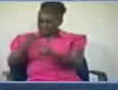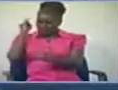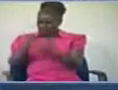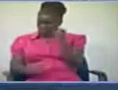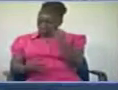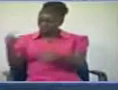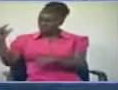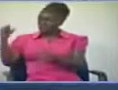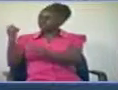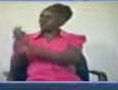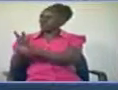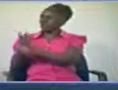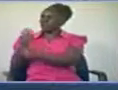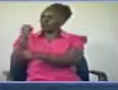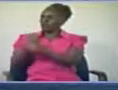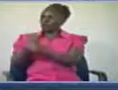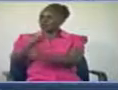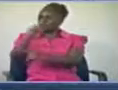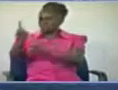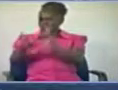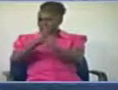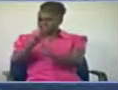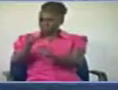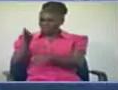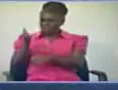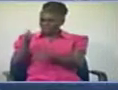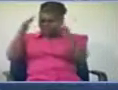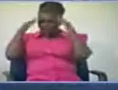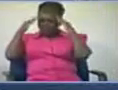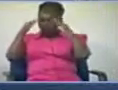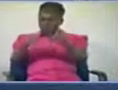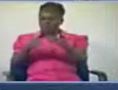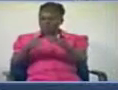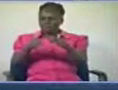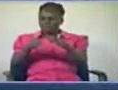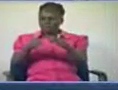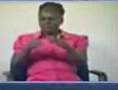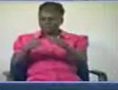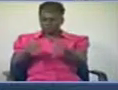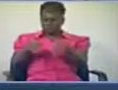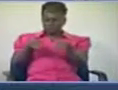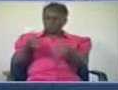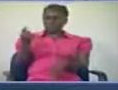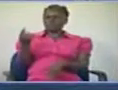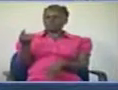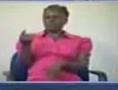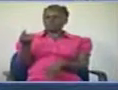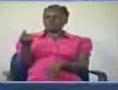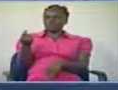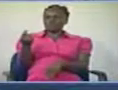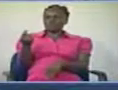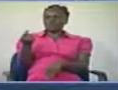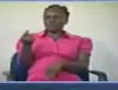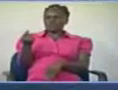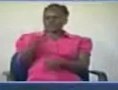12, itabidi watafanya mtihani, kwa sababu hapo ndio wanaangazia kwenda tertiary education. Basi shikilia hapo, manake hapo nikipenda ujibu kwamba